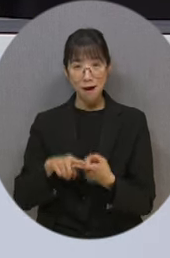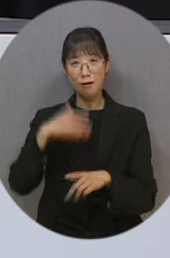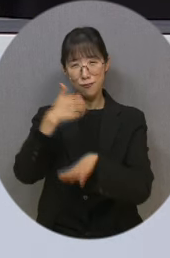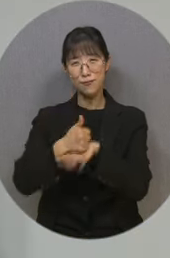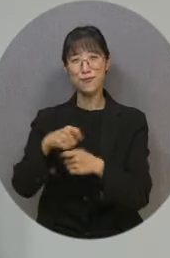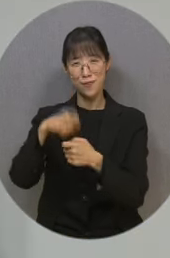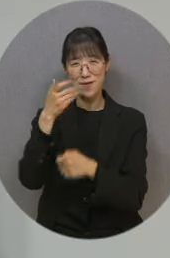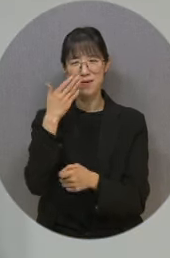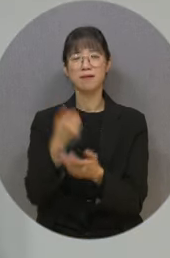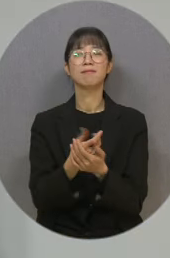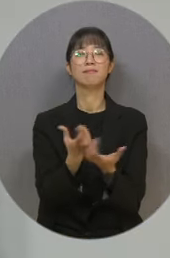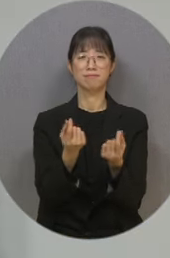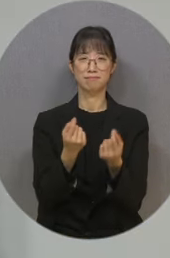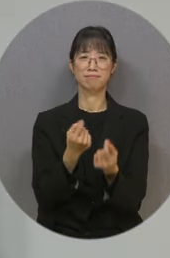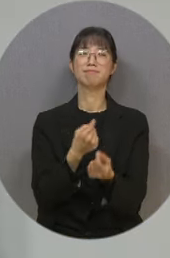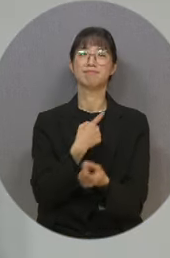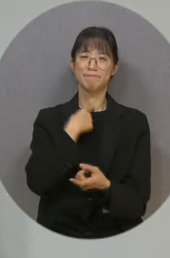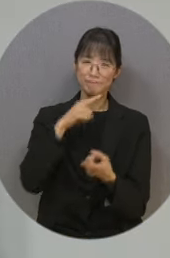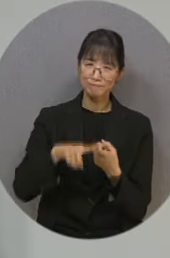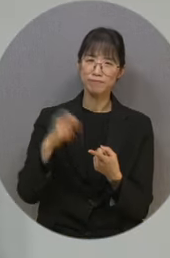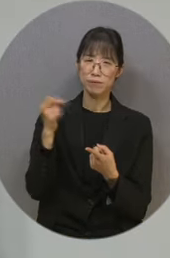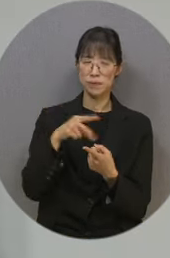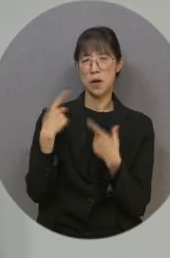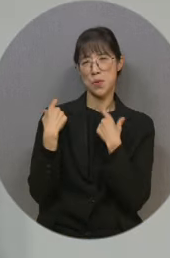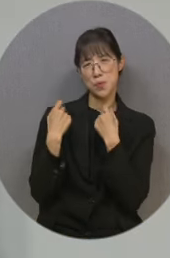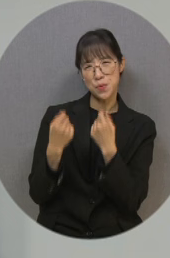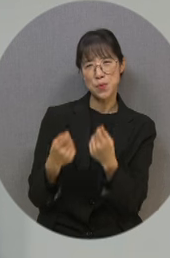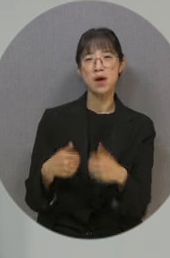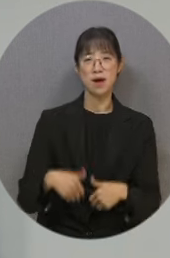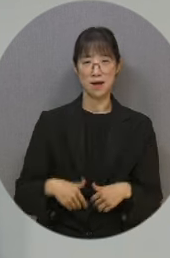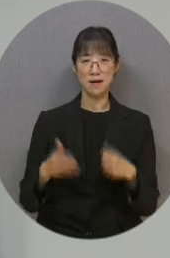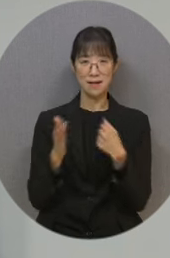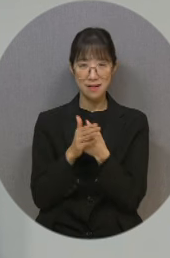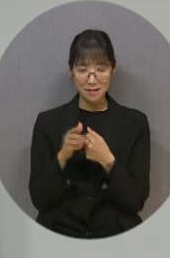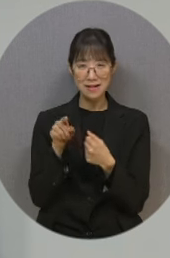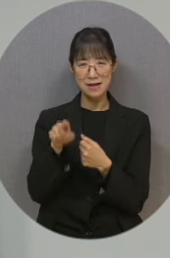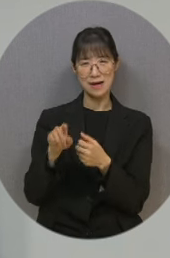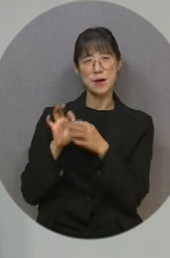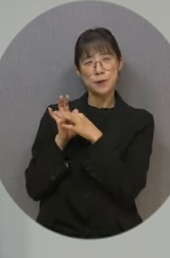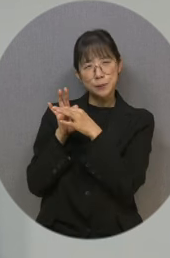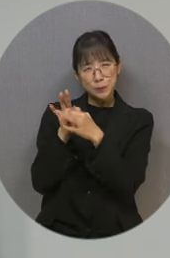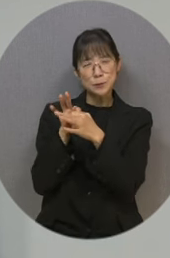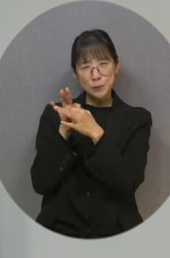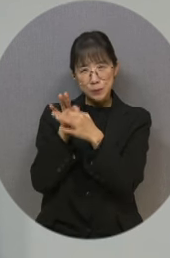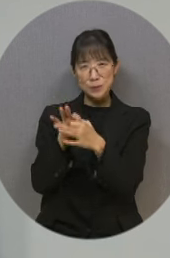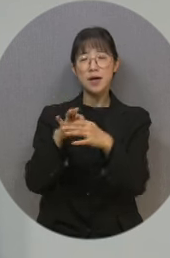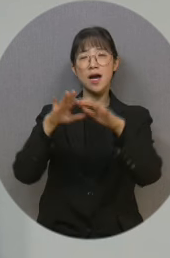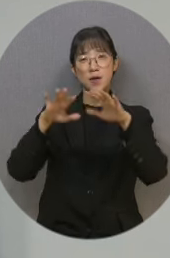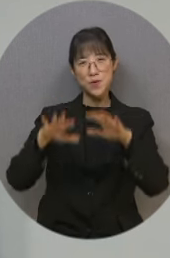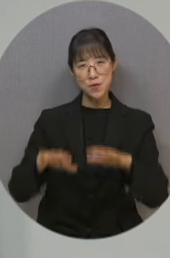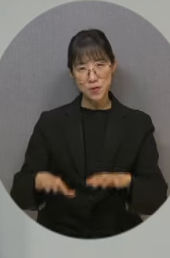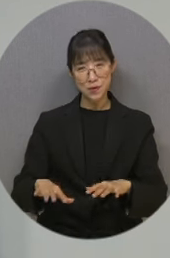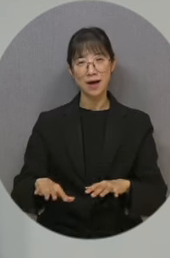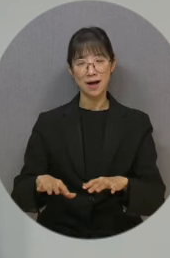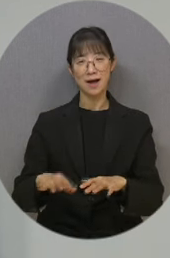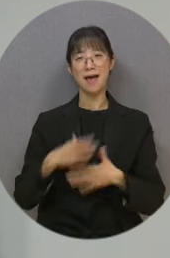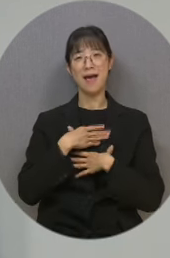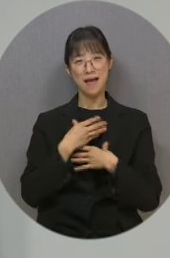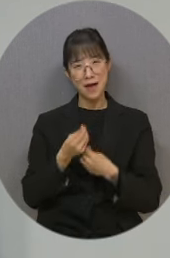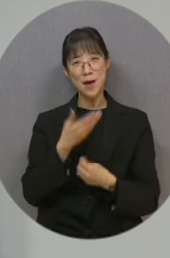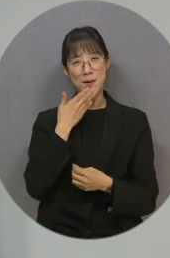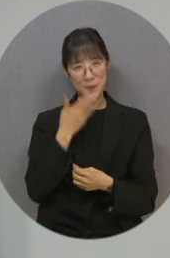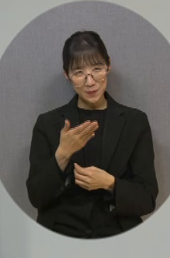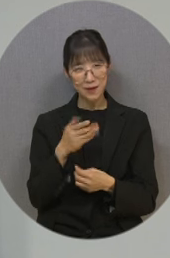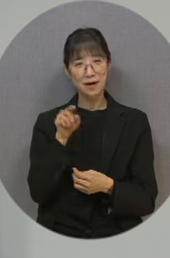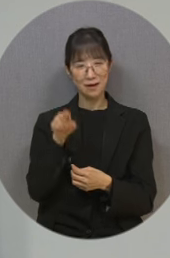해야 되고 고용이 유지돼야 되기 때문에 저희가 가급적이면 고용을 유지하고 안정시키는데에 역점을